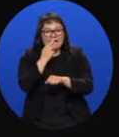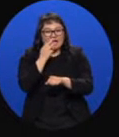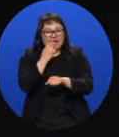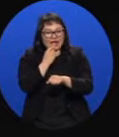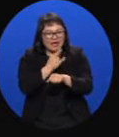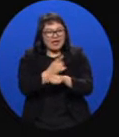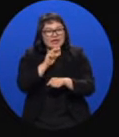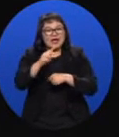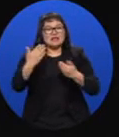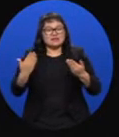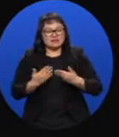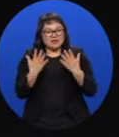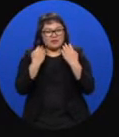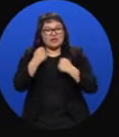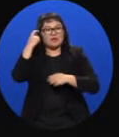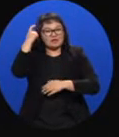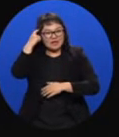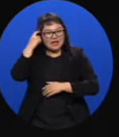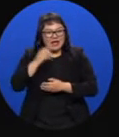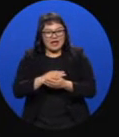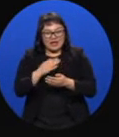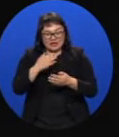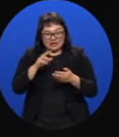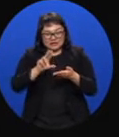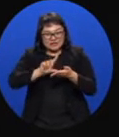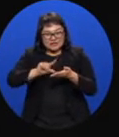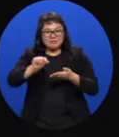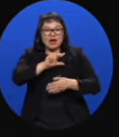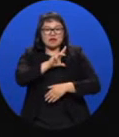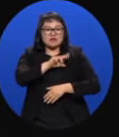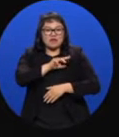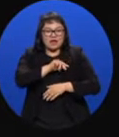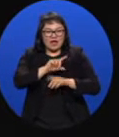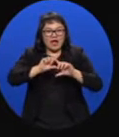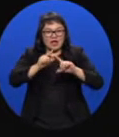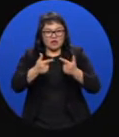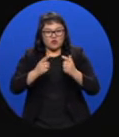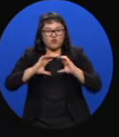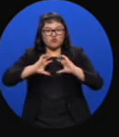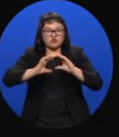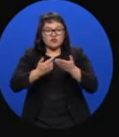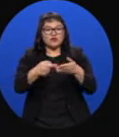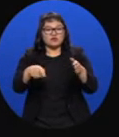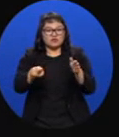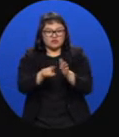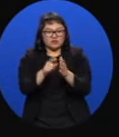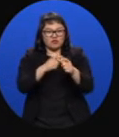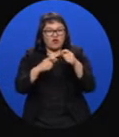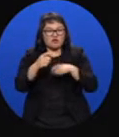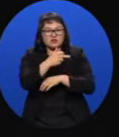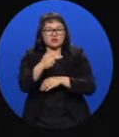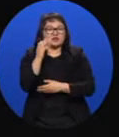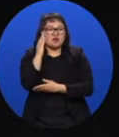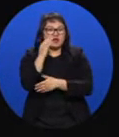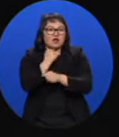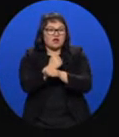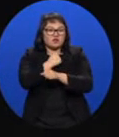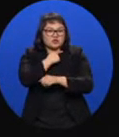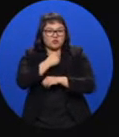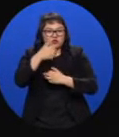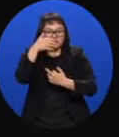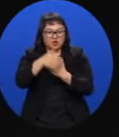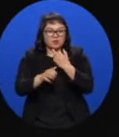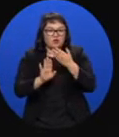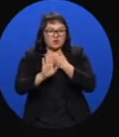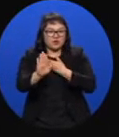생각합니다. 저는 지방의회만이 아니라 국가 단위에서 좀 더 큰 틀의 이야기를 좀 하고 싶고 우리 서귀포의